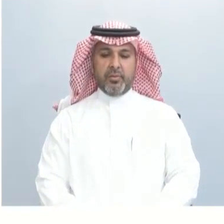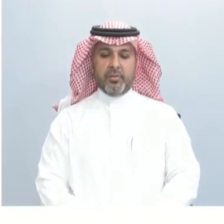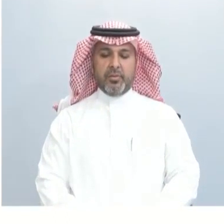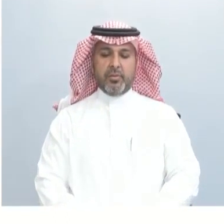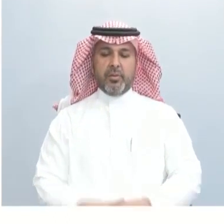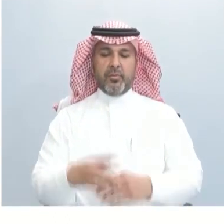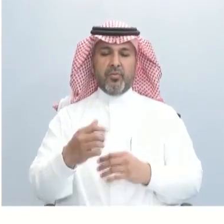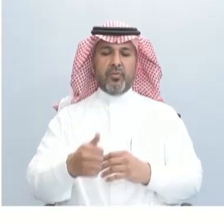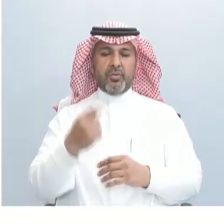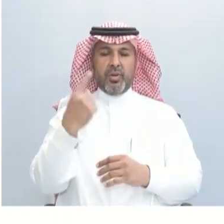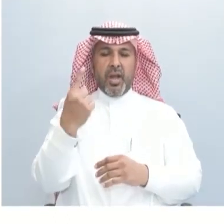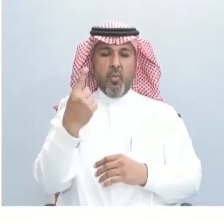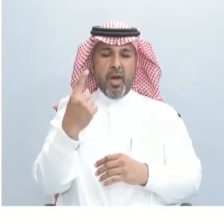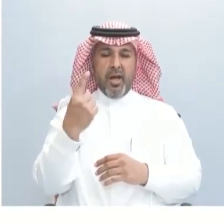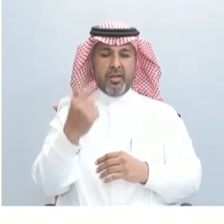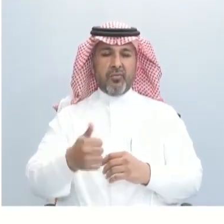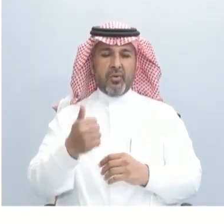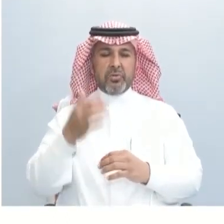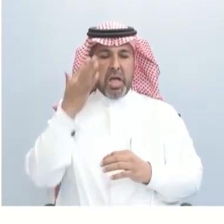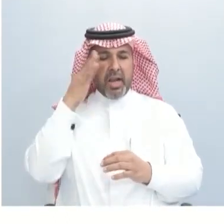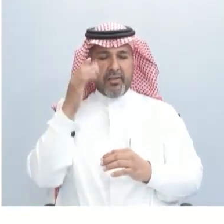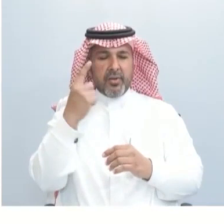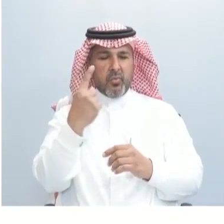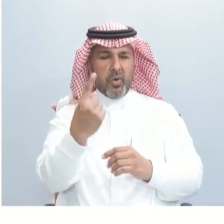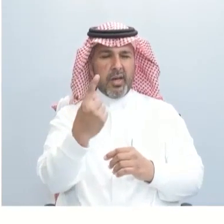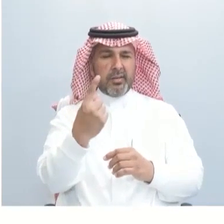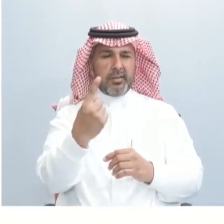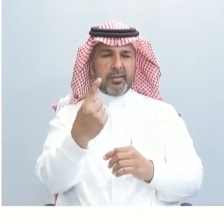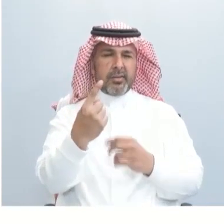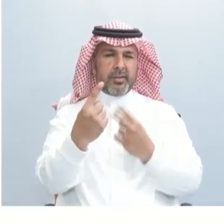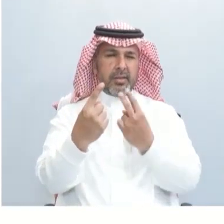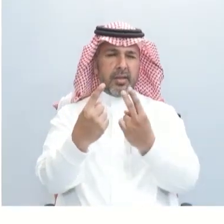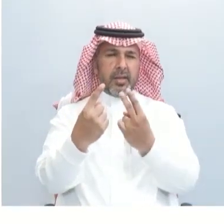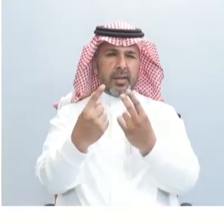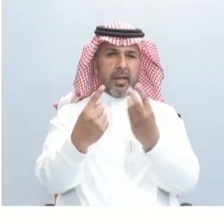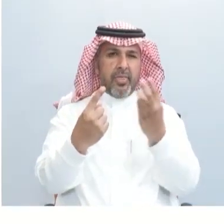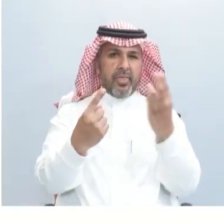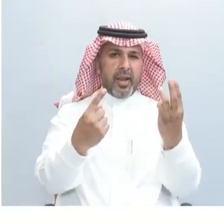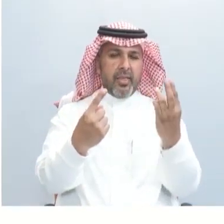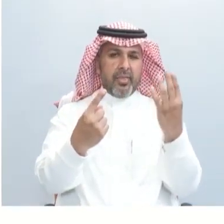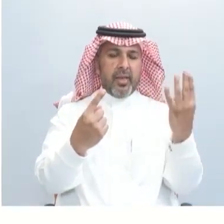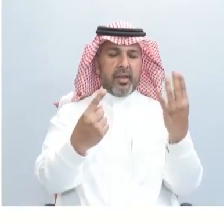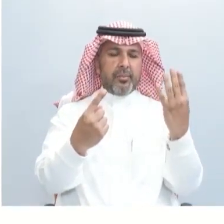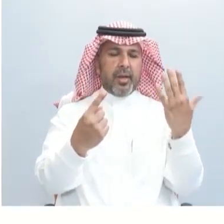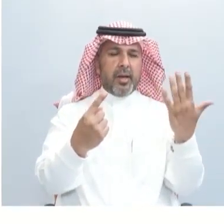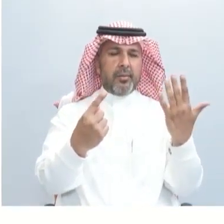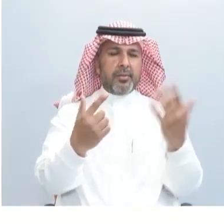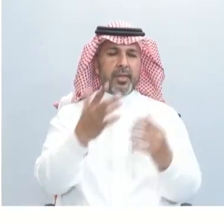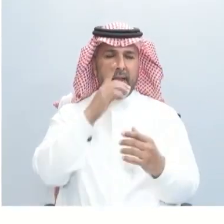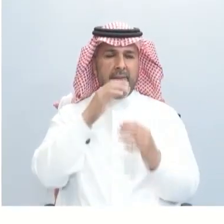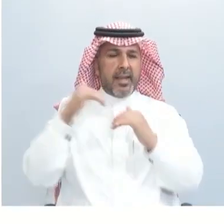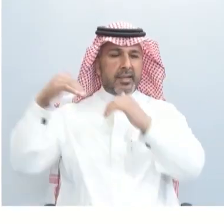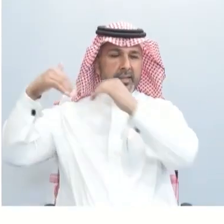يختار الثالثه او الرابعه او الخامسه طيب اذا عند خمس طرق لما